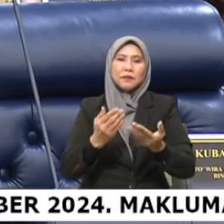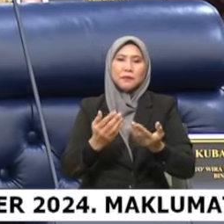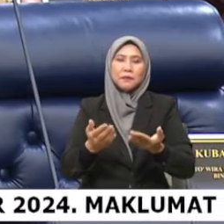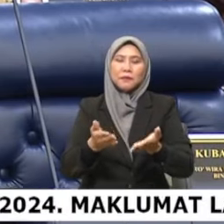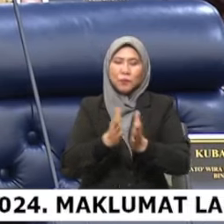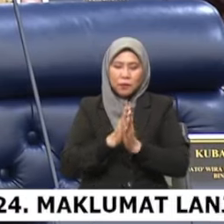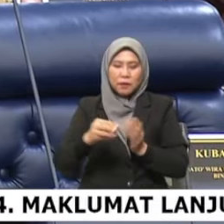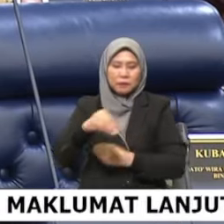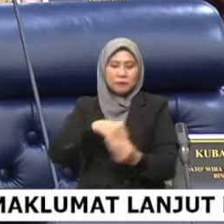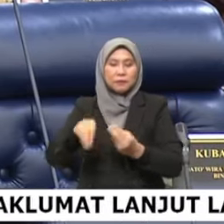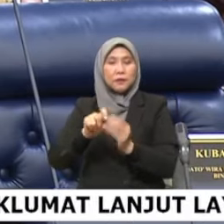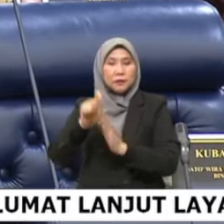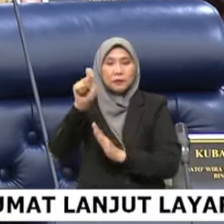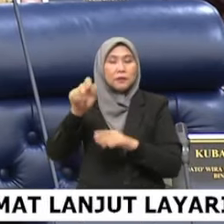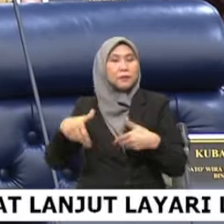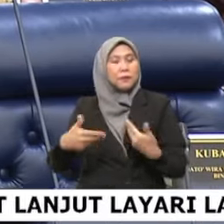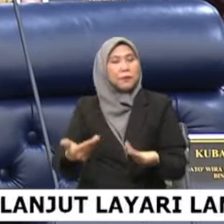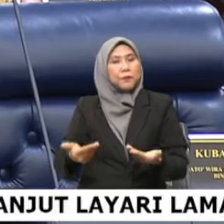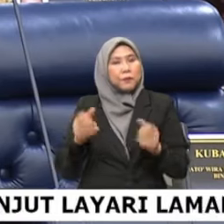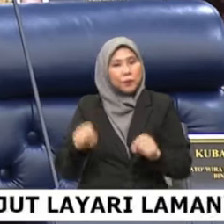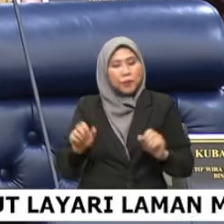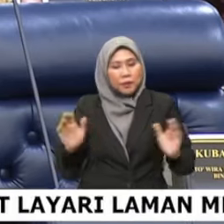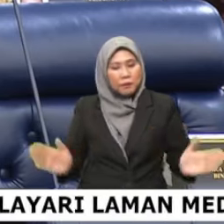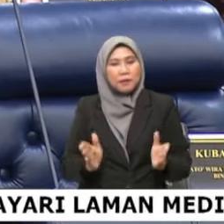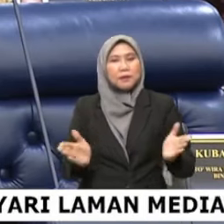Apakah strategi kerajaan untuk menggalakkan